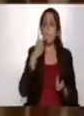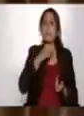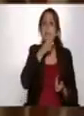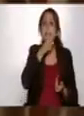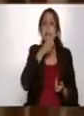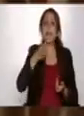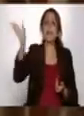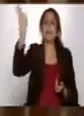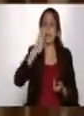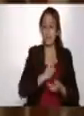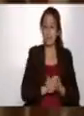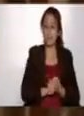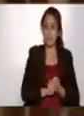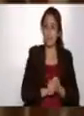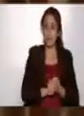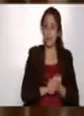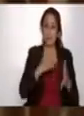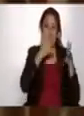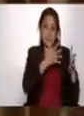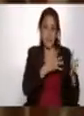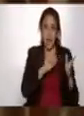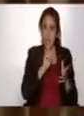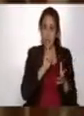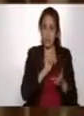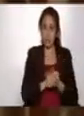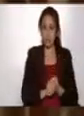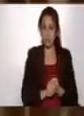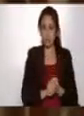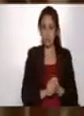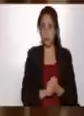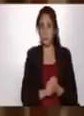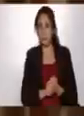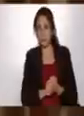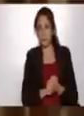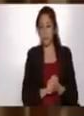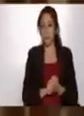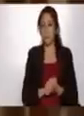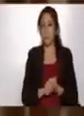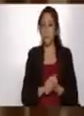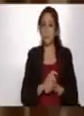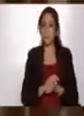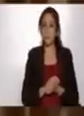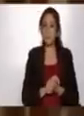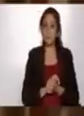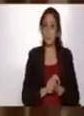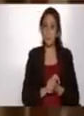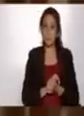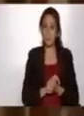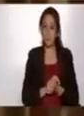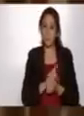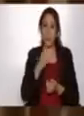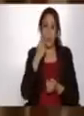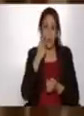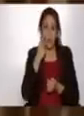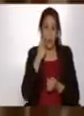ان هي قاعده معانا عشان تاتا ما تزعقلهاش. قلت لها خلاص ماشي. فبطبيعة حبيب اختي ان هي ناصحه اصلا، يعني ما تنزلش تشوفها روحت ولا ما